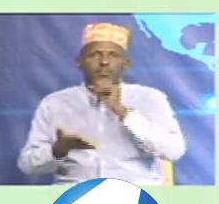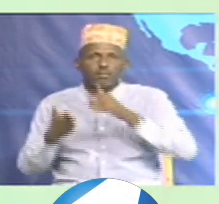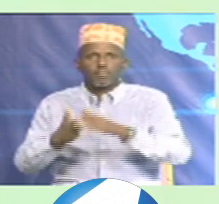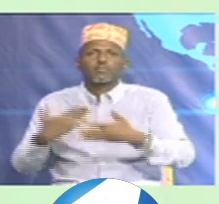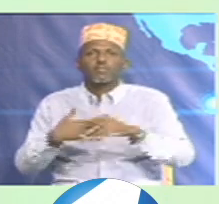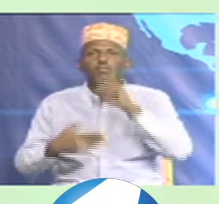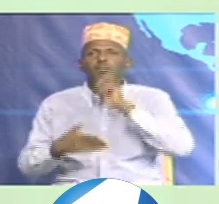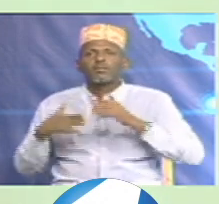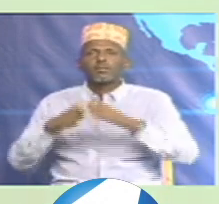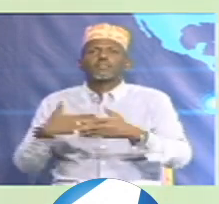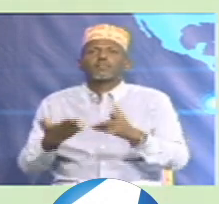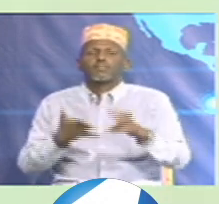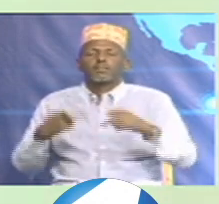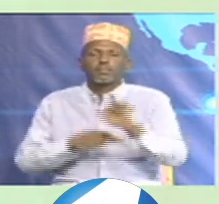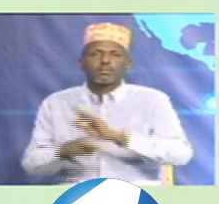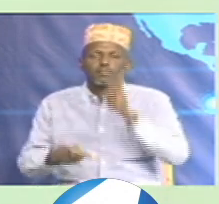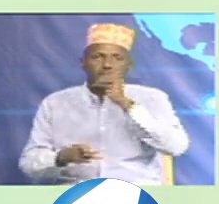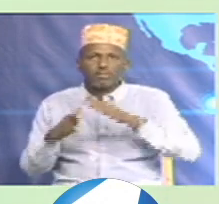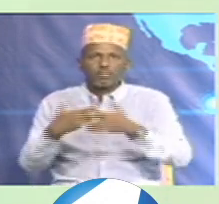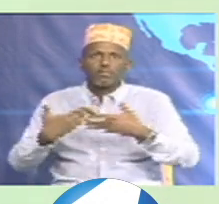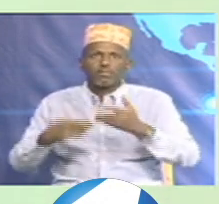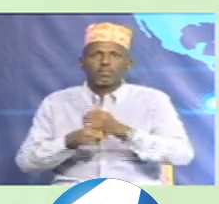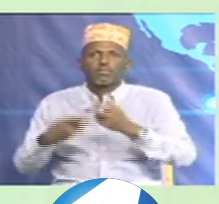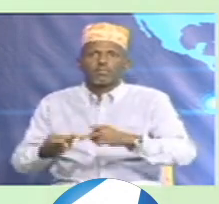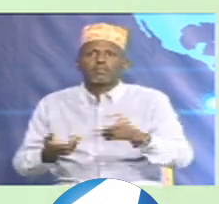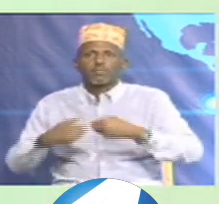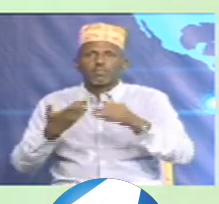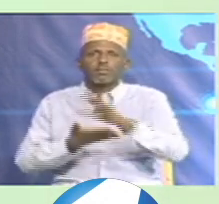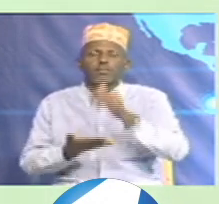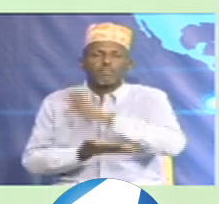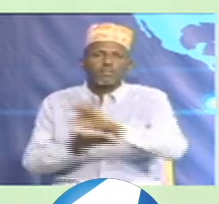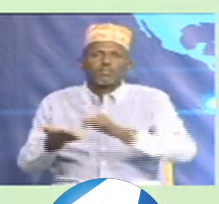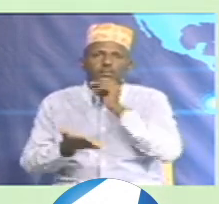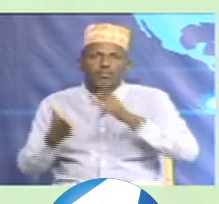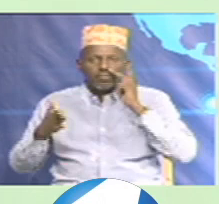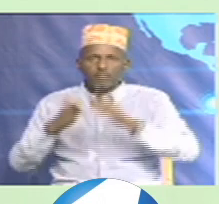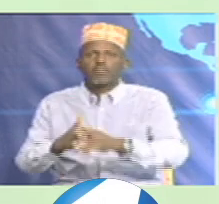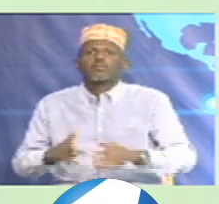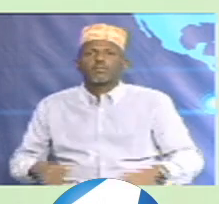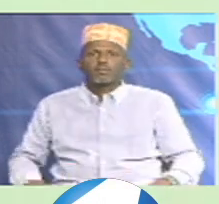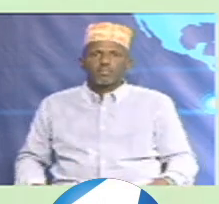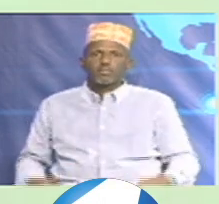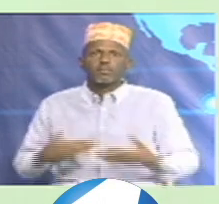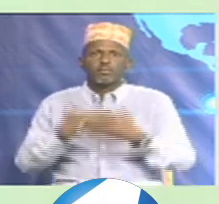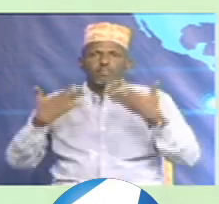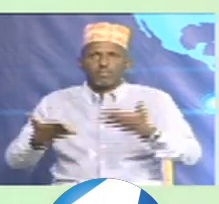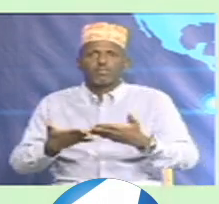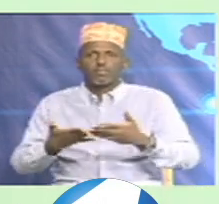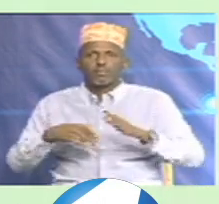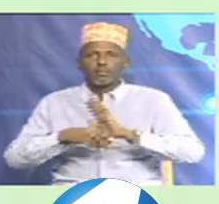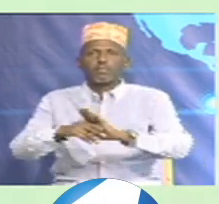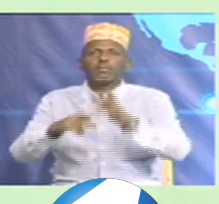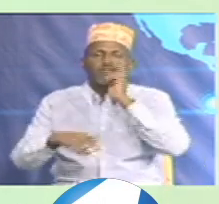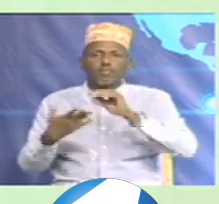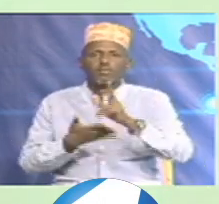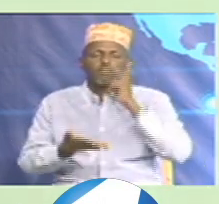femme djiboutienne, qui a été dans tous les combats de cette nation et dans tous les sacrifices faits pour cette nation. Aujourd'hui, je veux aussi porter du